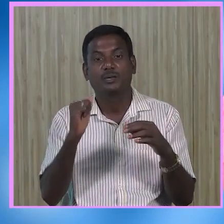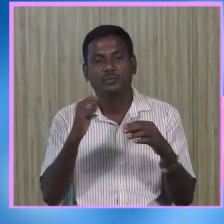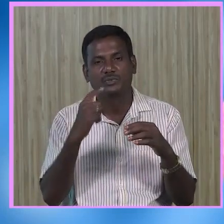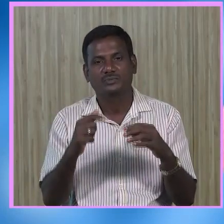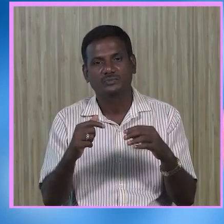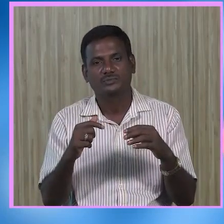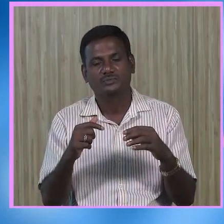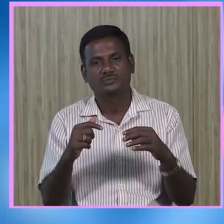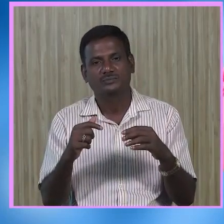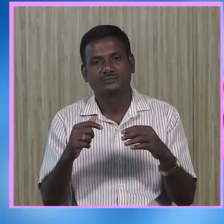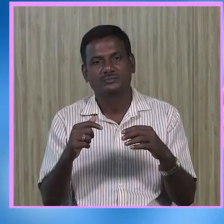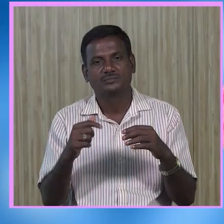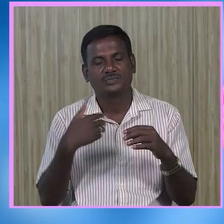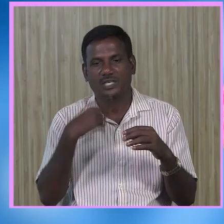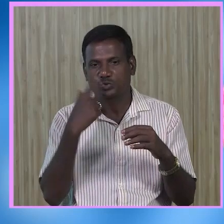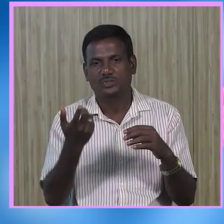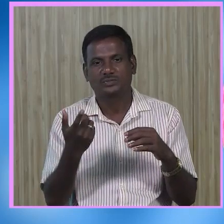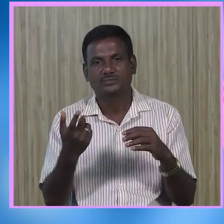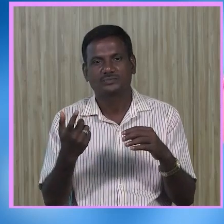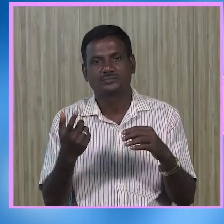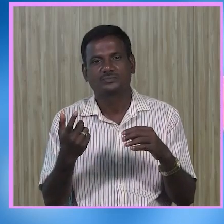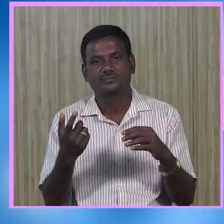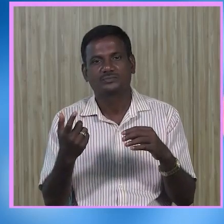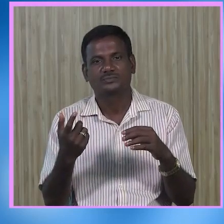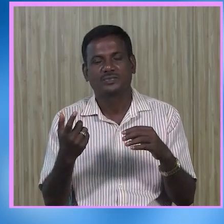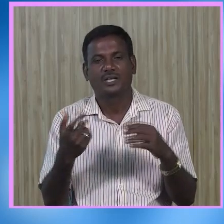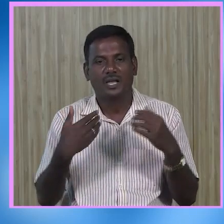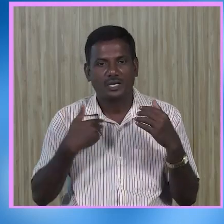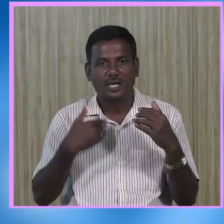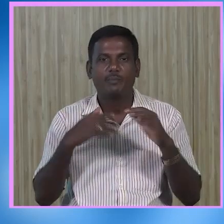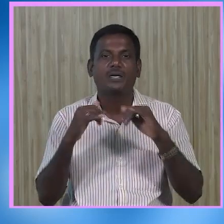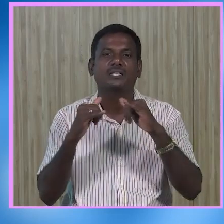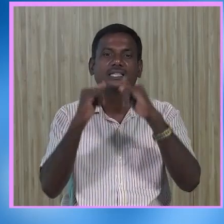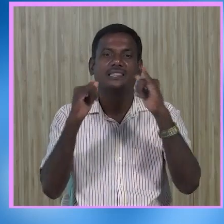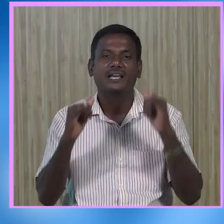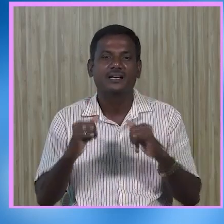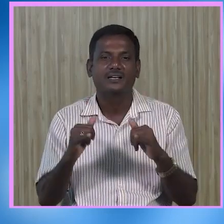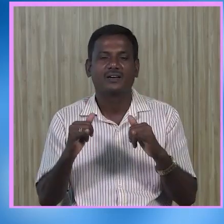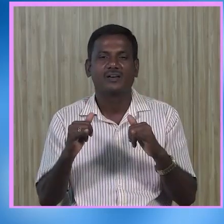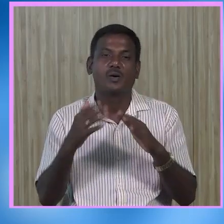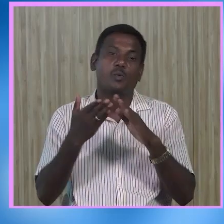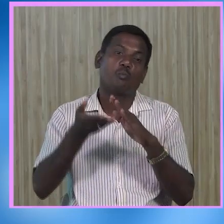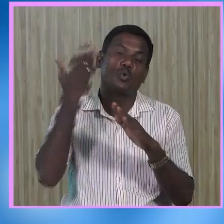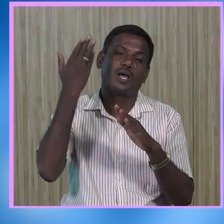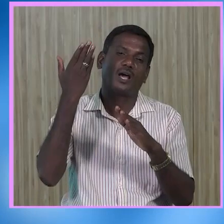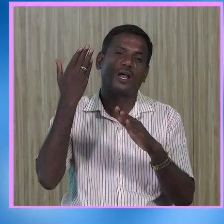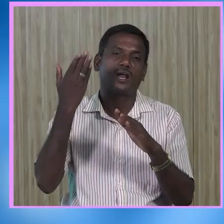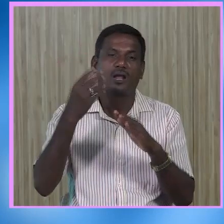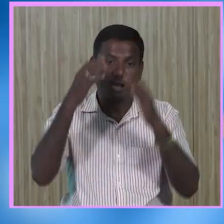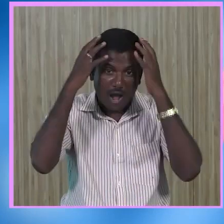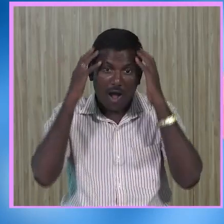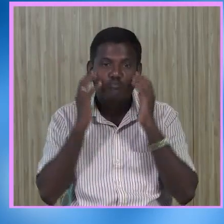எப்போ? இதை நான் சொல்லலை, நமது நாட்டின் முன்னாள் குடியரசுத்